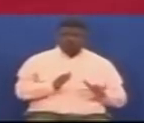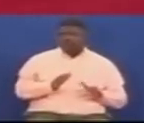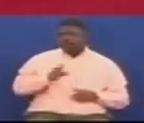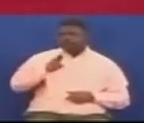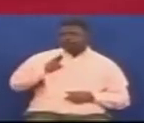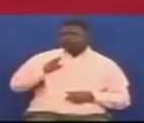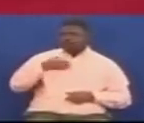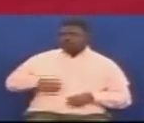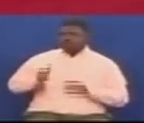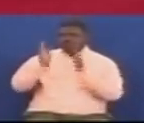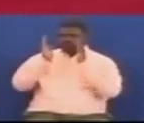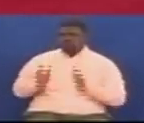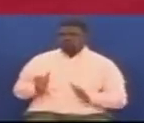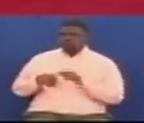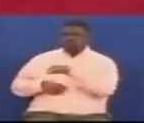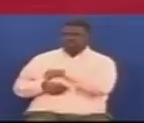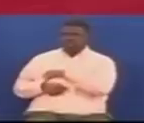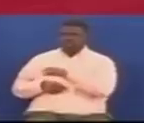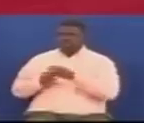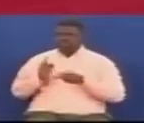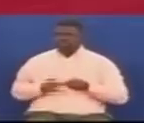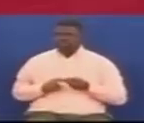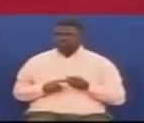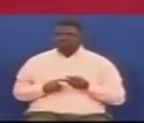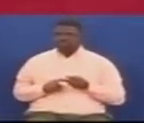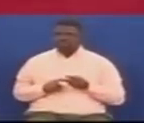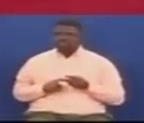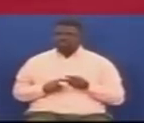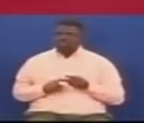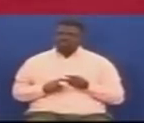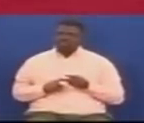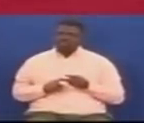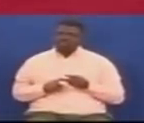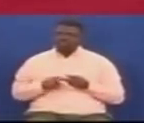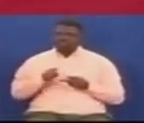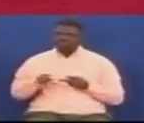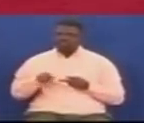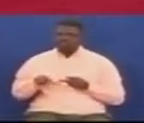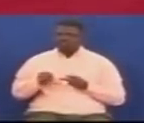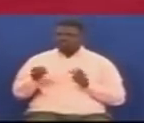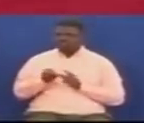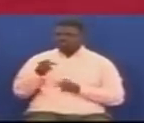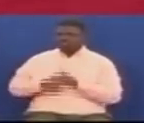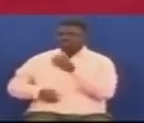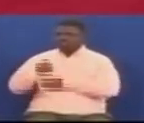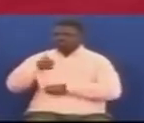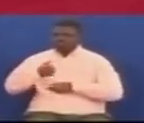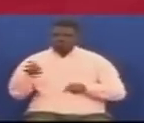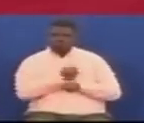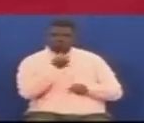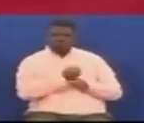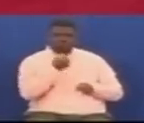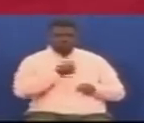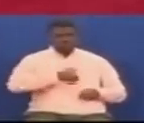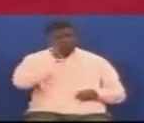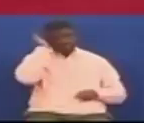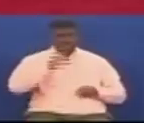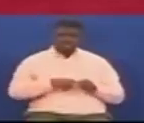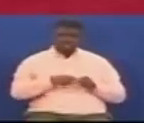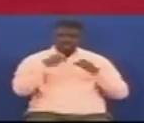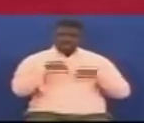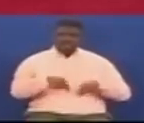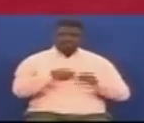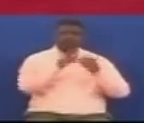M. Majaliwa, mbunge, Waziri Mkuu wa Jamhuri ya Muungano wa Tanzania, ambaye pia ni kiongozi wa shughuli za serikali